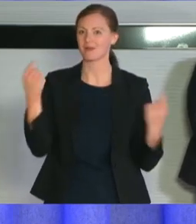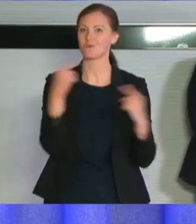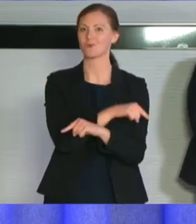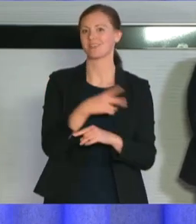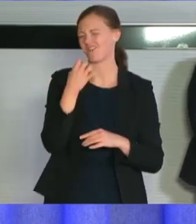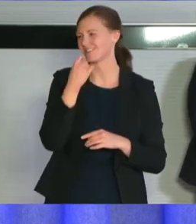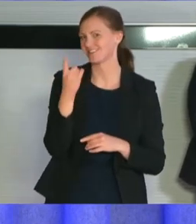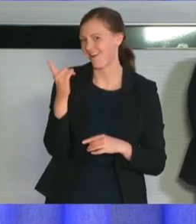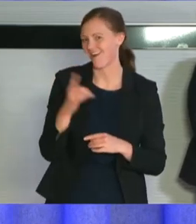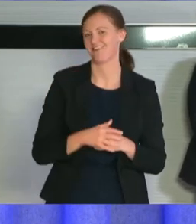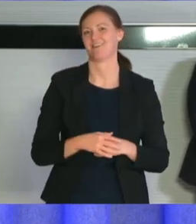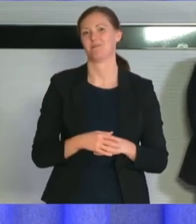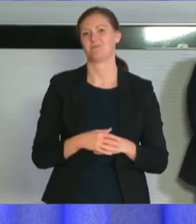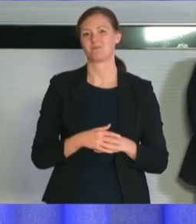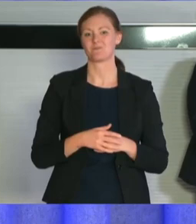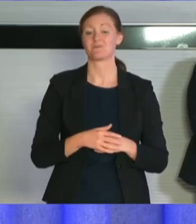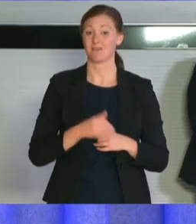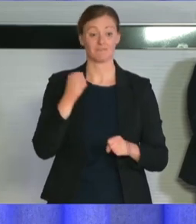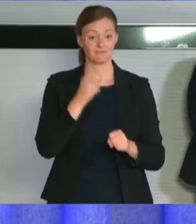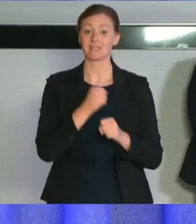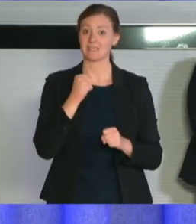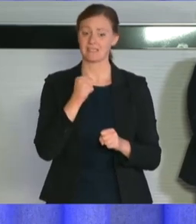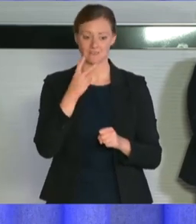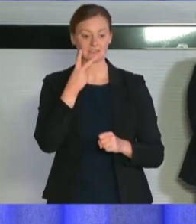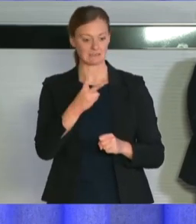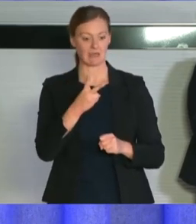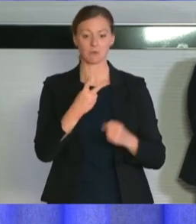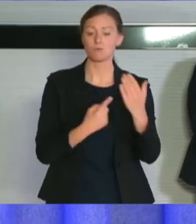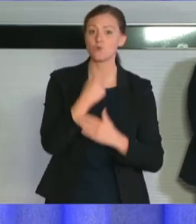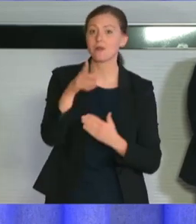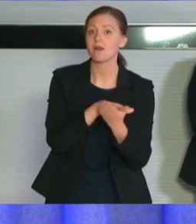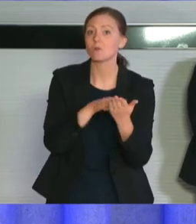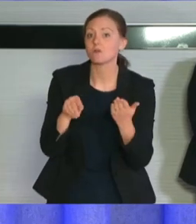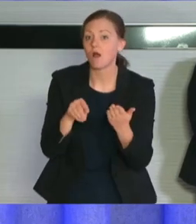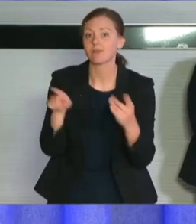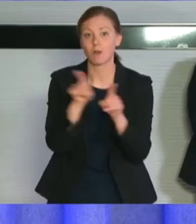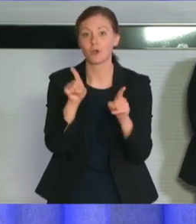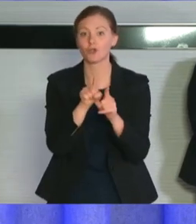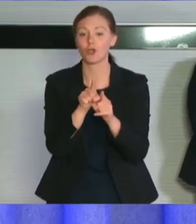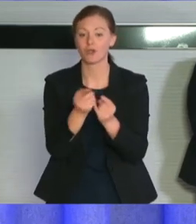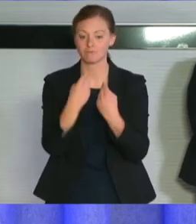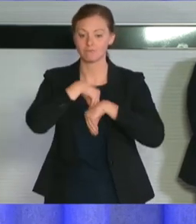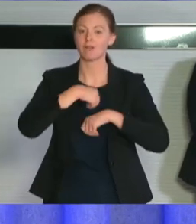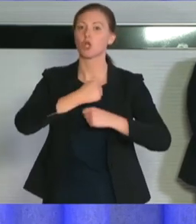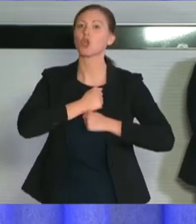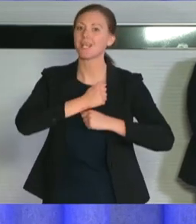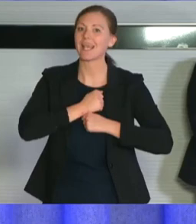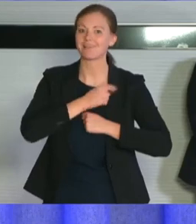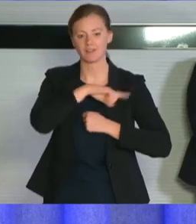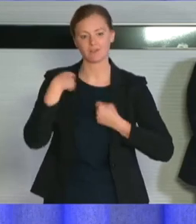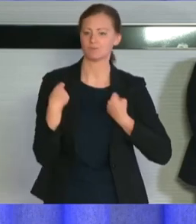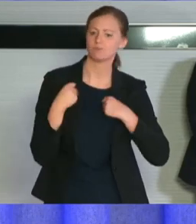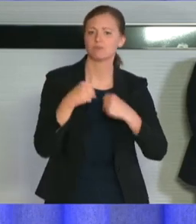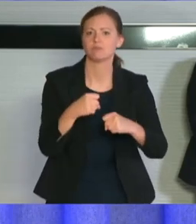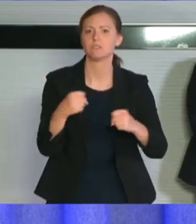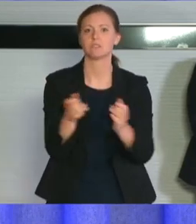måte. At det viser seg å kunne ha resultater betyr at det gir trygghet om at vi gjør denne dugnaden